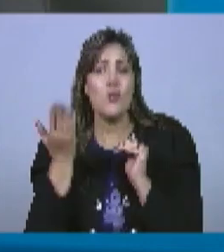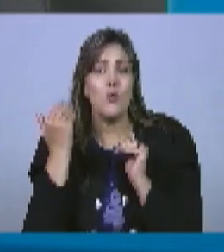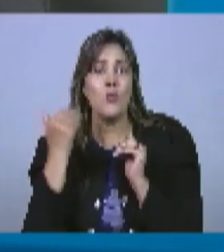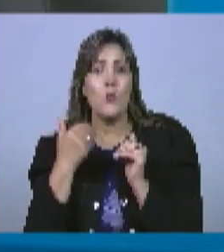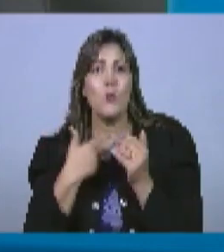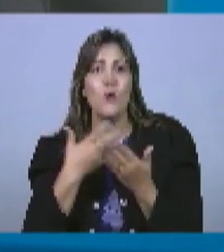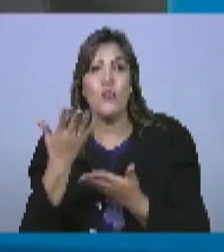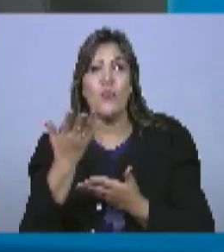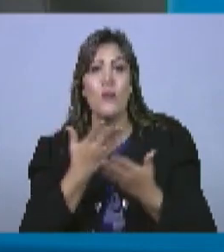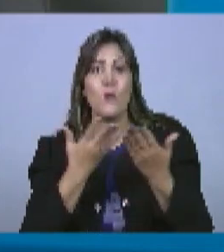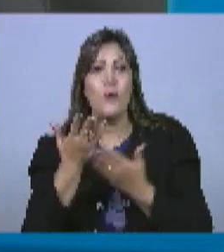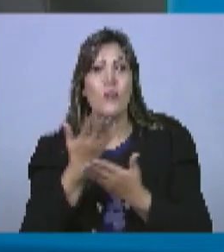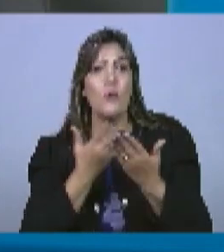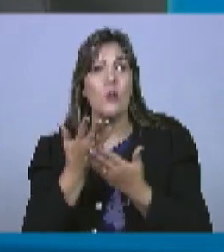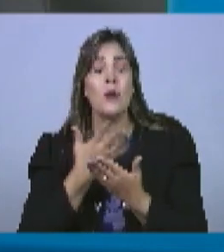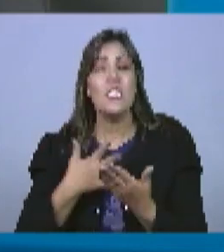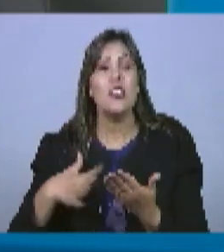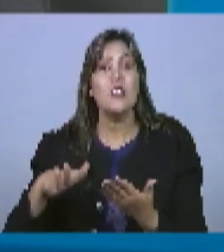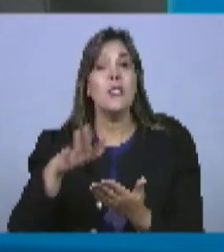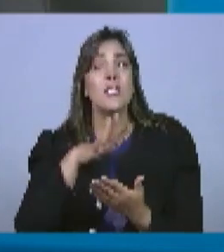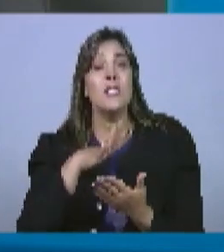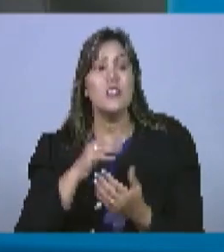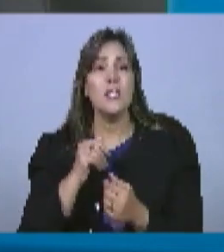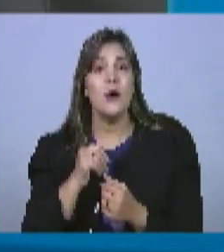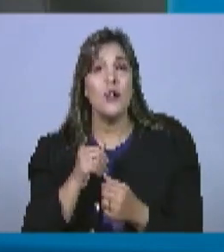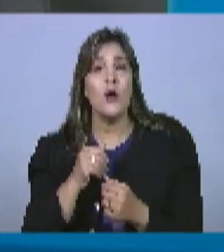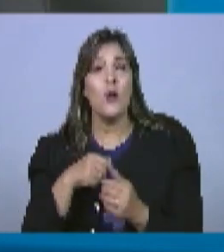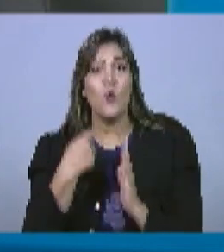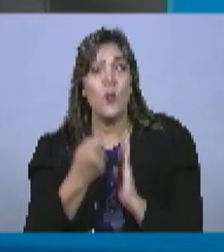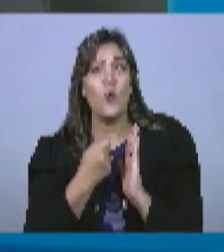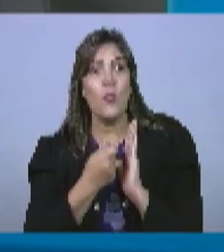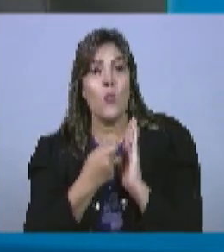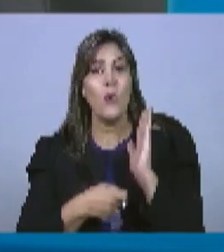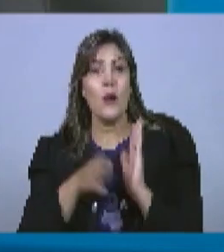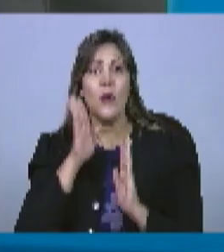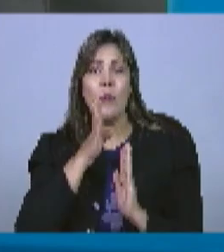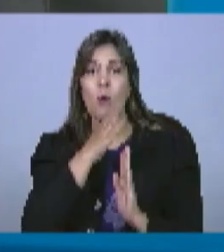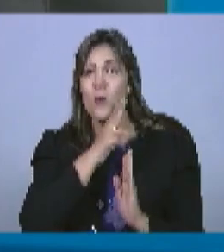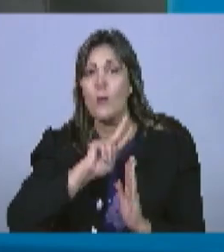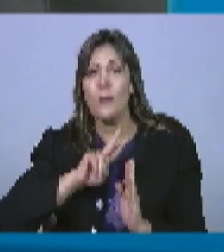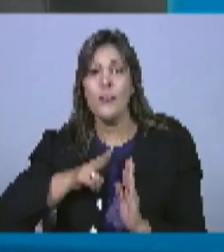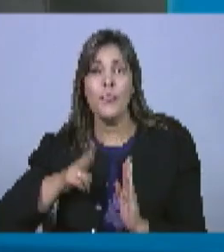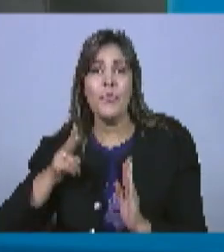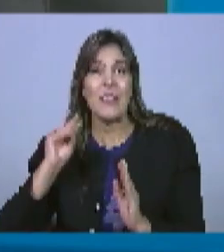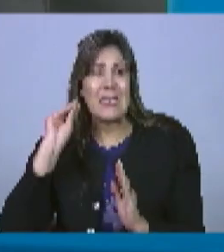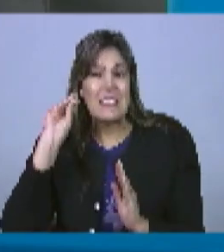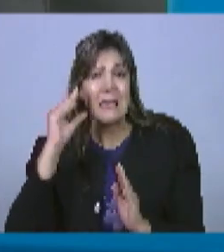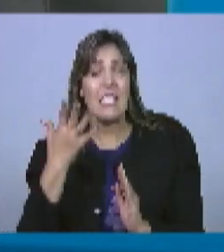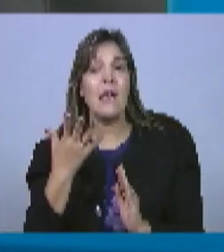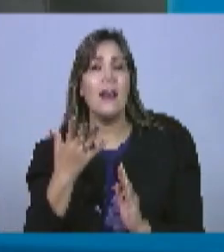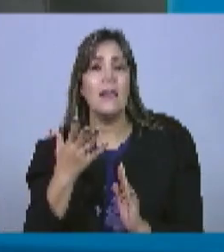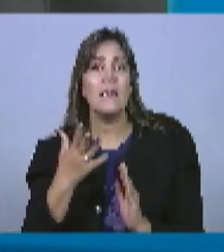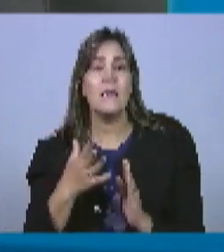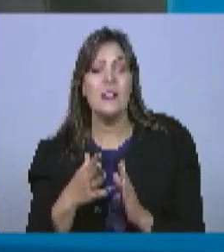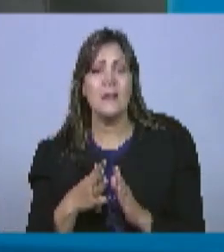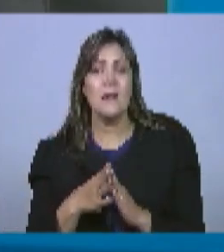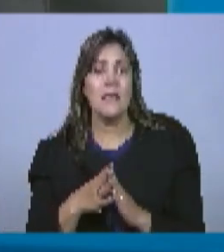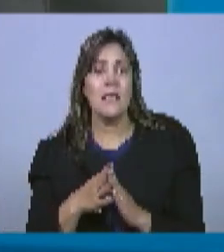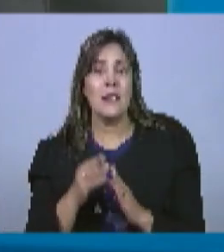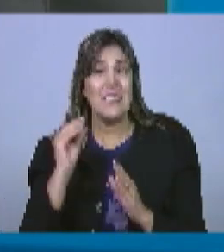جدل كبير جدا ونقاشات ومساجلات على وسائل الاعلام حول ماذا حدث